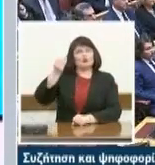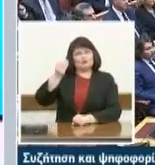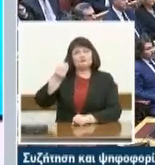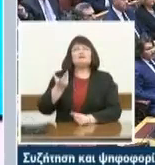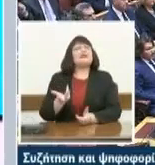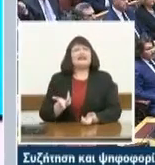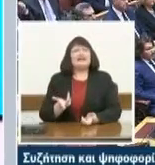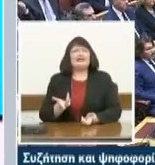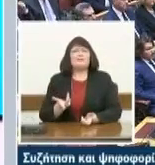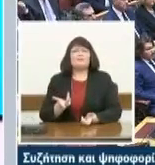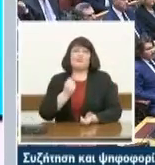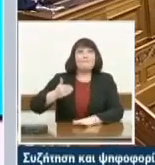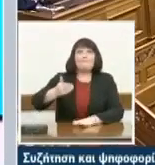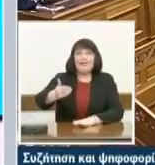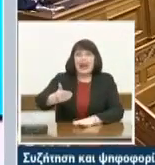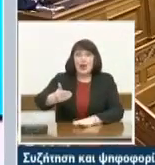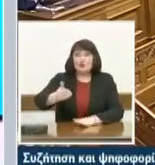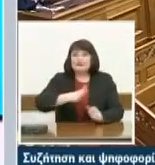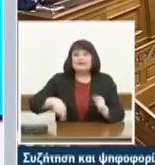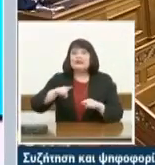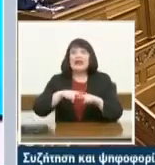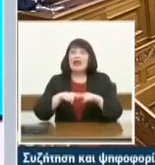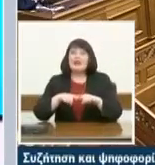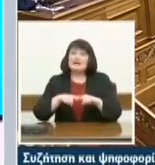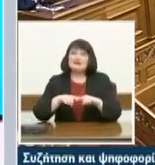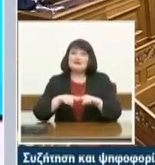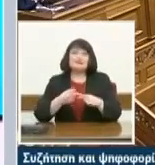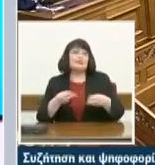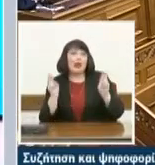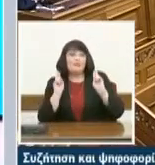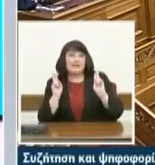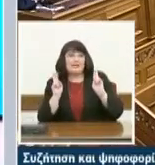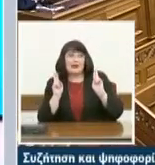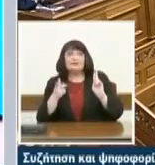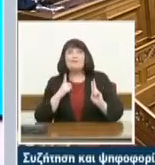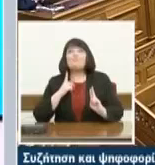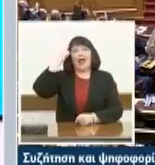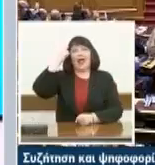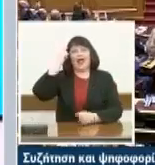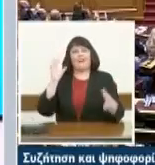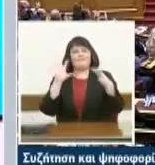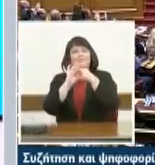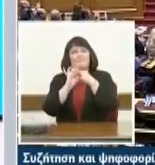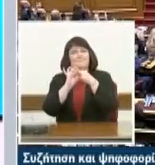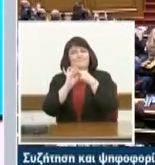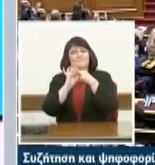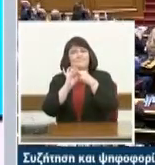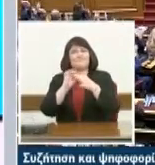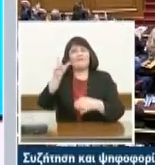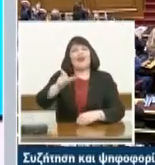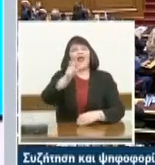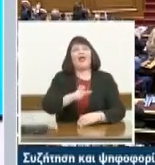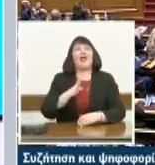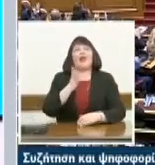θέλουμε βουλευτές ενός κόμματος αλλά άλλου χρώματος. Δεν είναι δηλαδή ένα στέλεχος... Διακυβέρνηση, όχι ναι, ενός